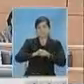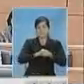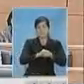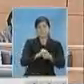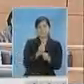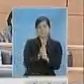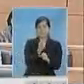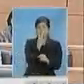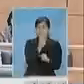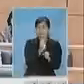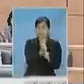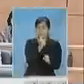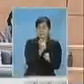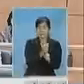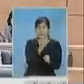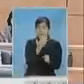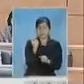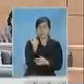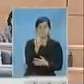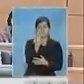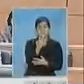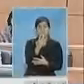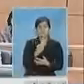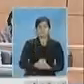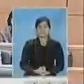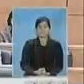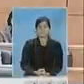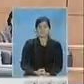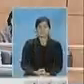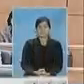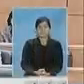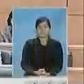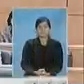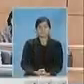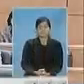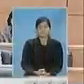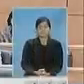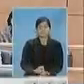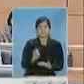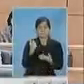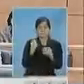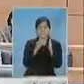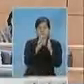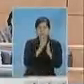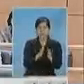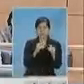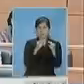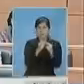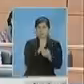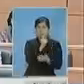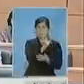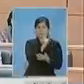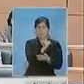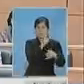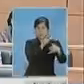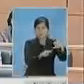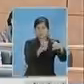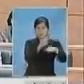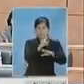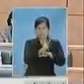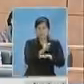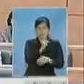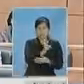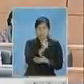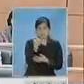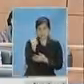ได้เพื่อนสมาชิกครับท่านที่พยายามกระแทกแดกดันพลเอกสนธิพยายามที่